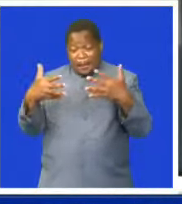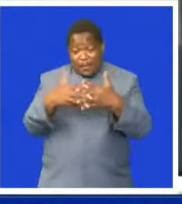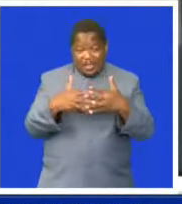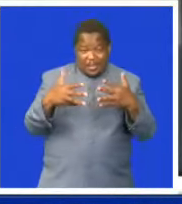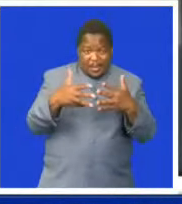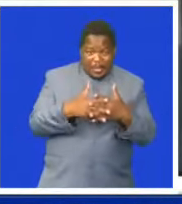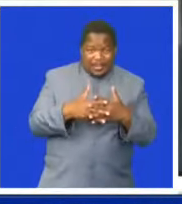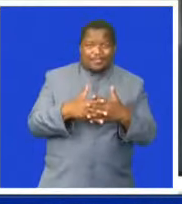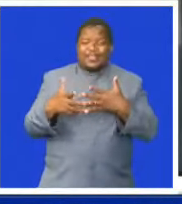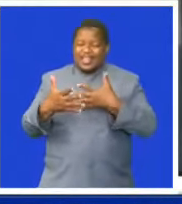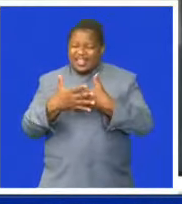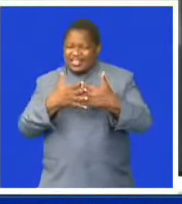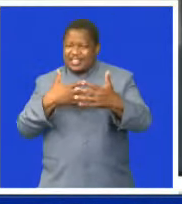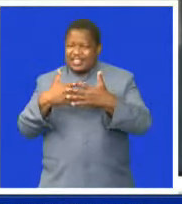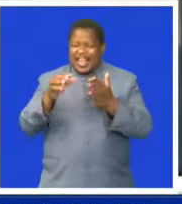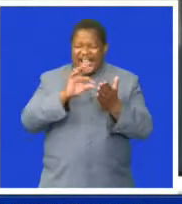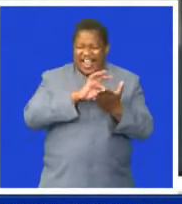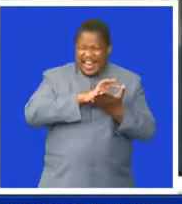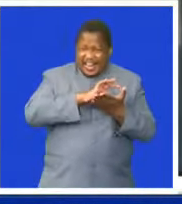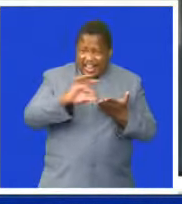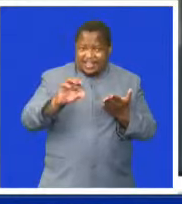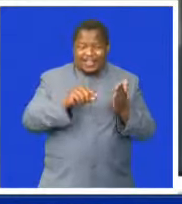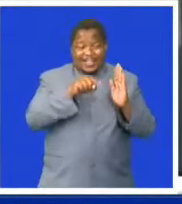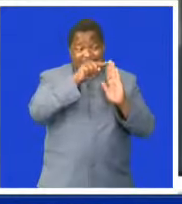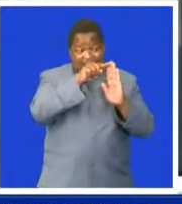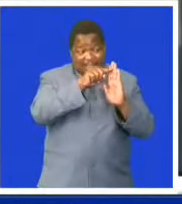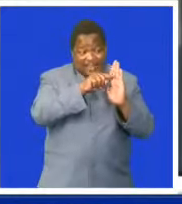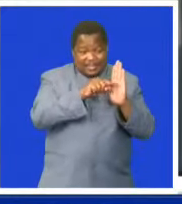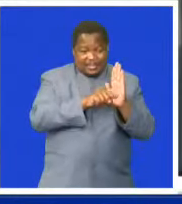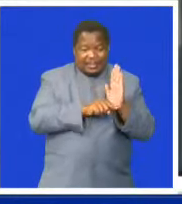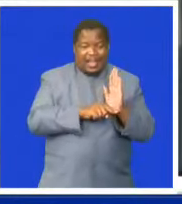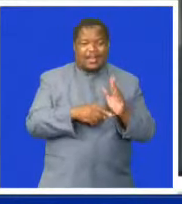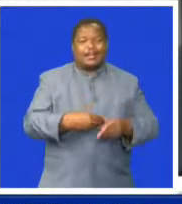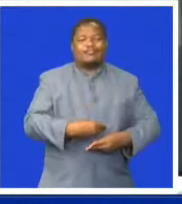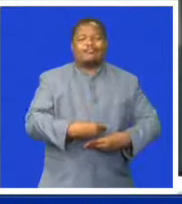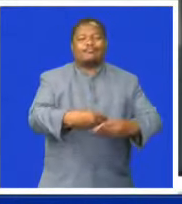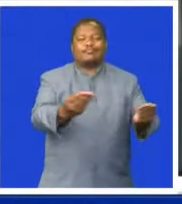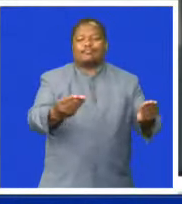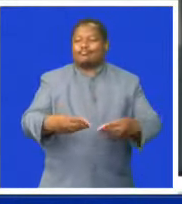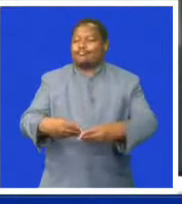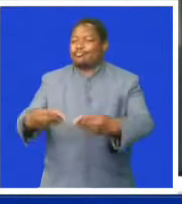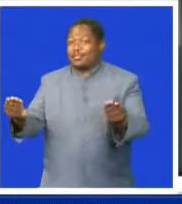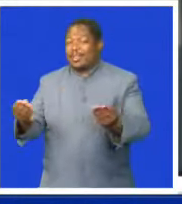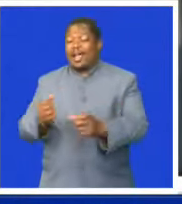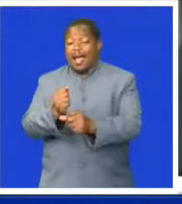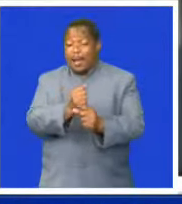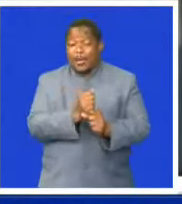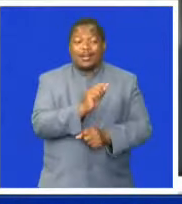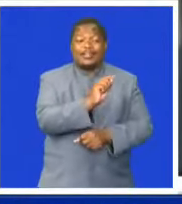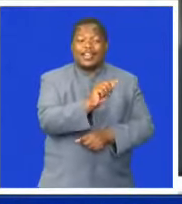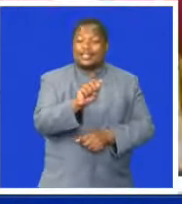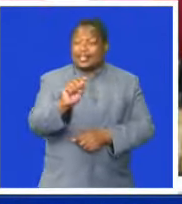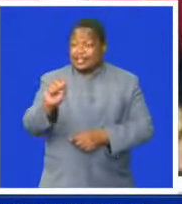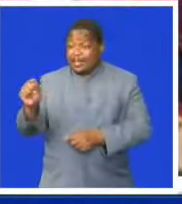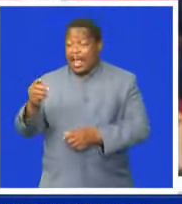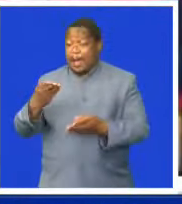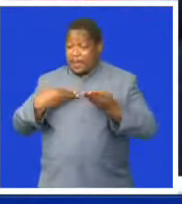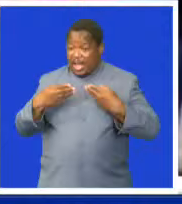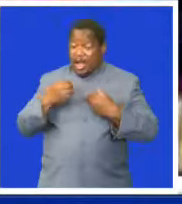kahle lama guidelines laphumile lamasha kuthi sitawusebenza kanjani kanye